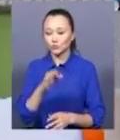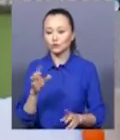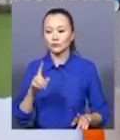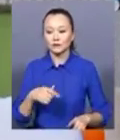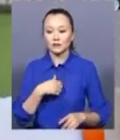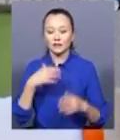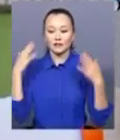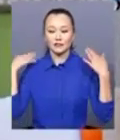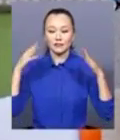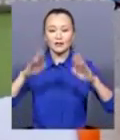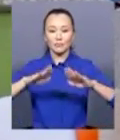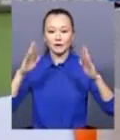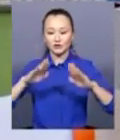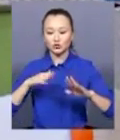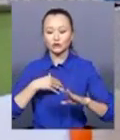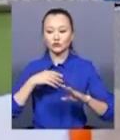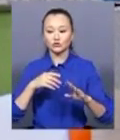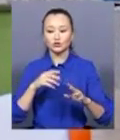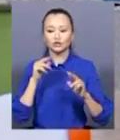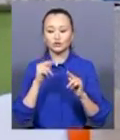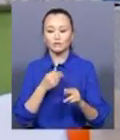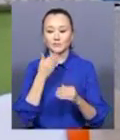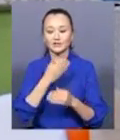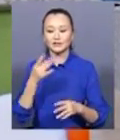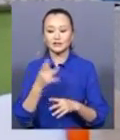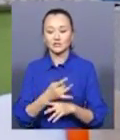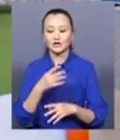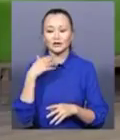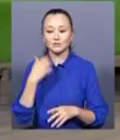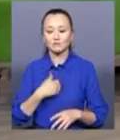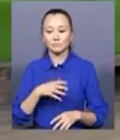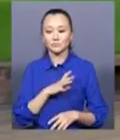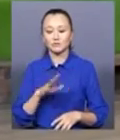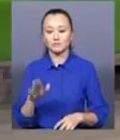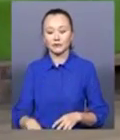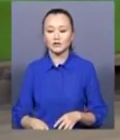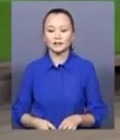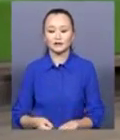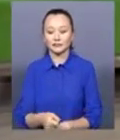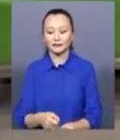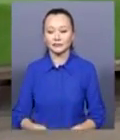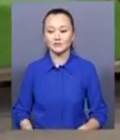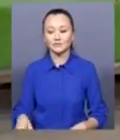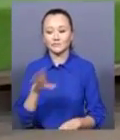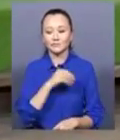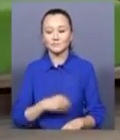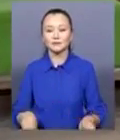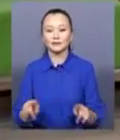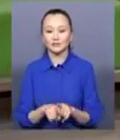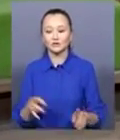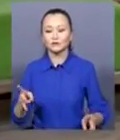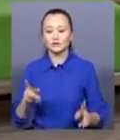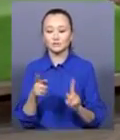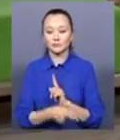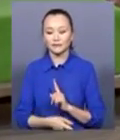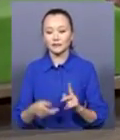вот лопаточками, вот я честно, последний раз работал, когда был маленький, и в песочнице. На самом деле зря. Надо это исправлять,